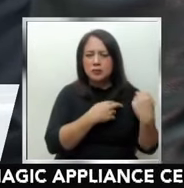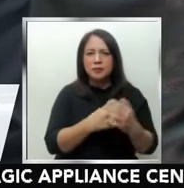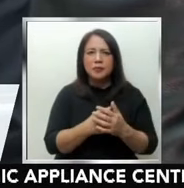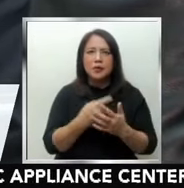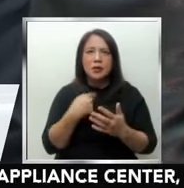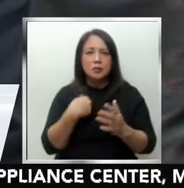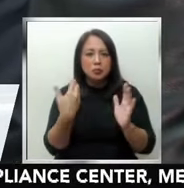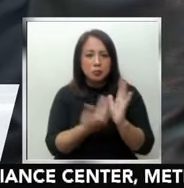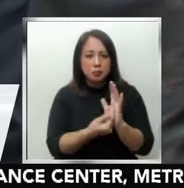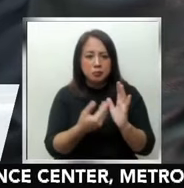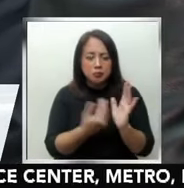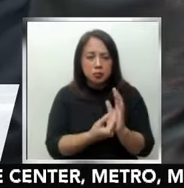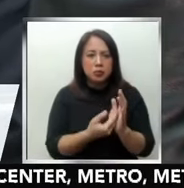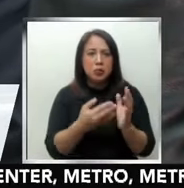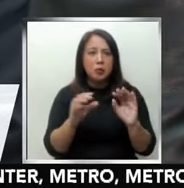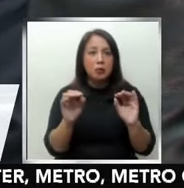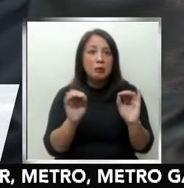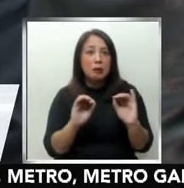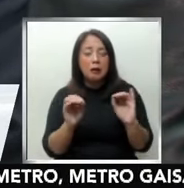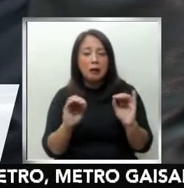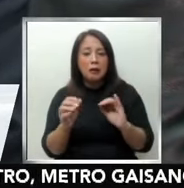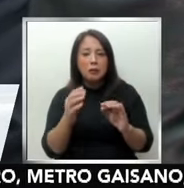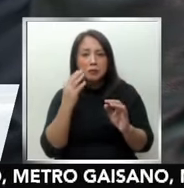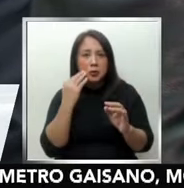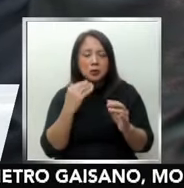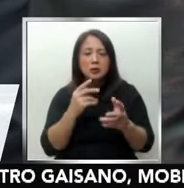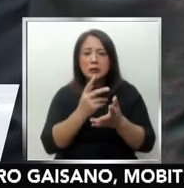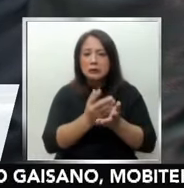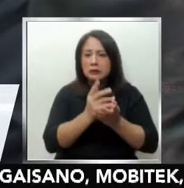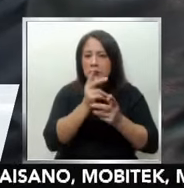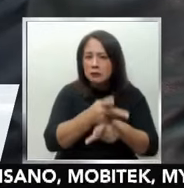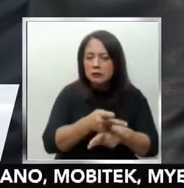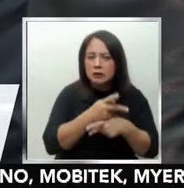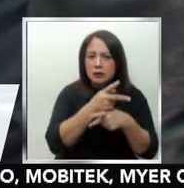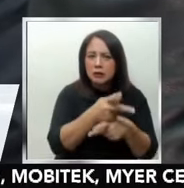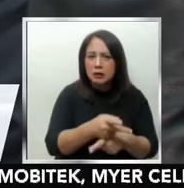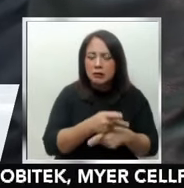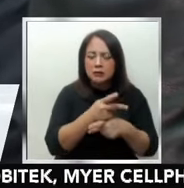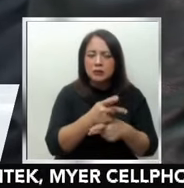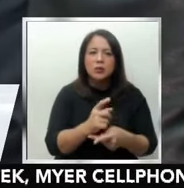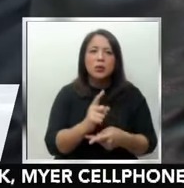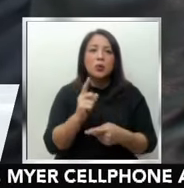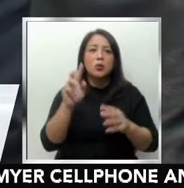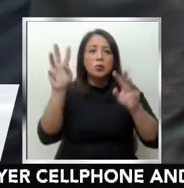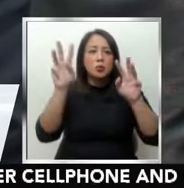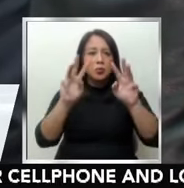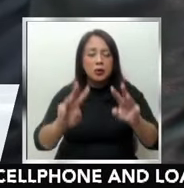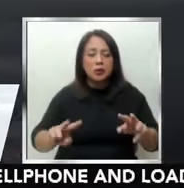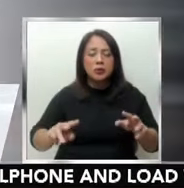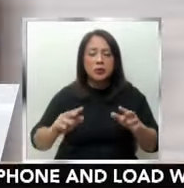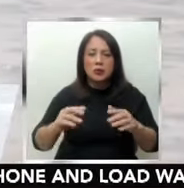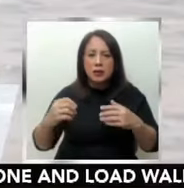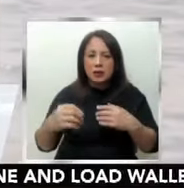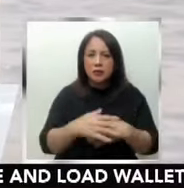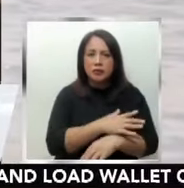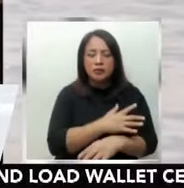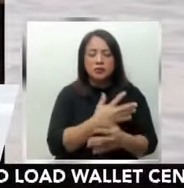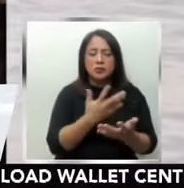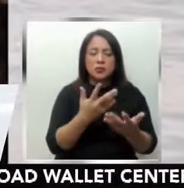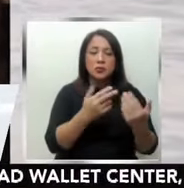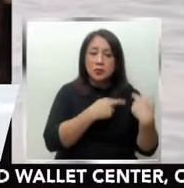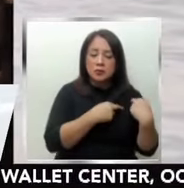na wala silang pagkukulang at nag-ingat naman sila at tanging Iyung weather ang nakaapekto then walang liability ang